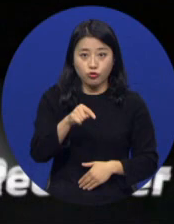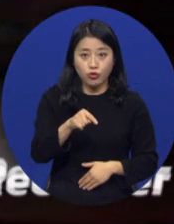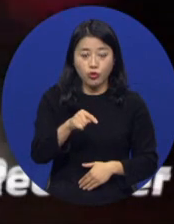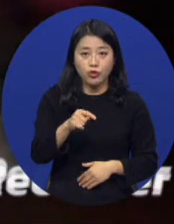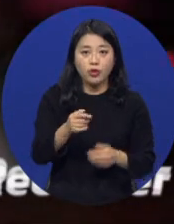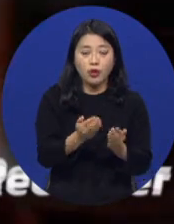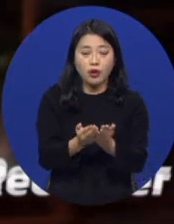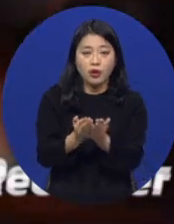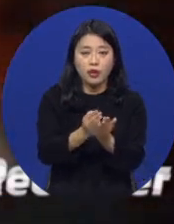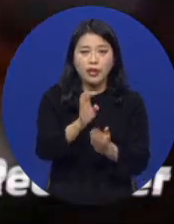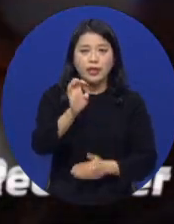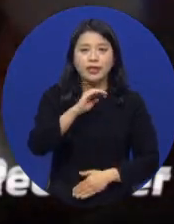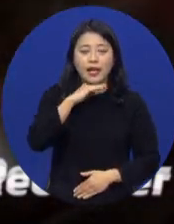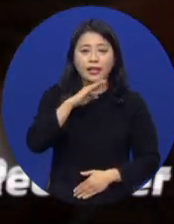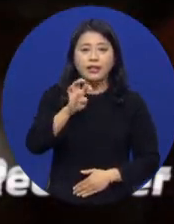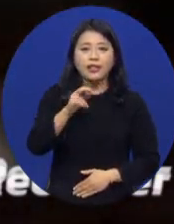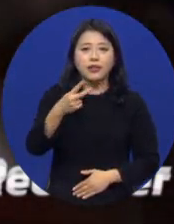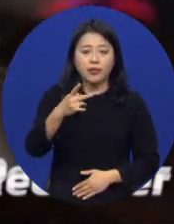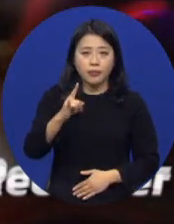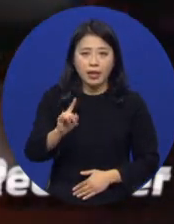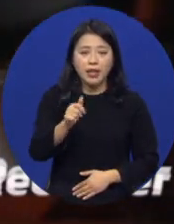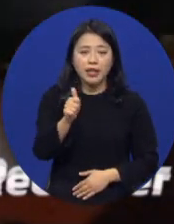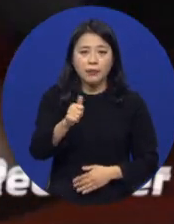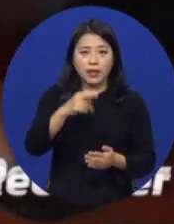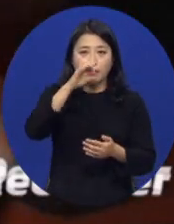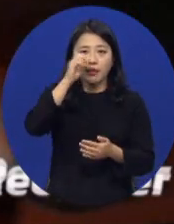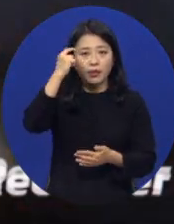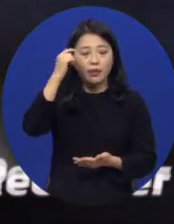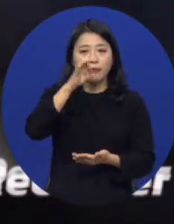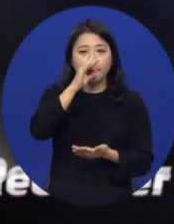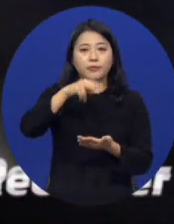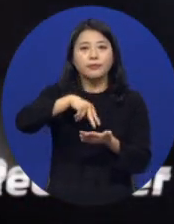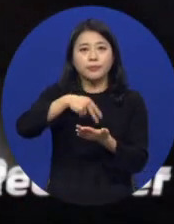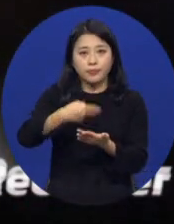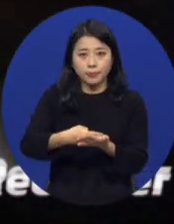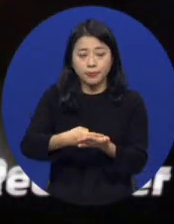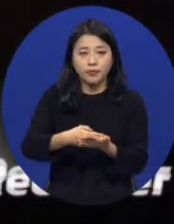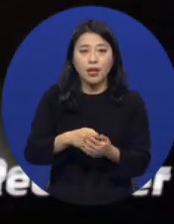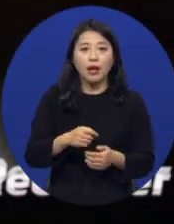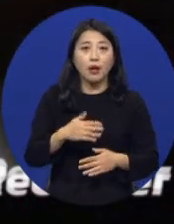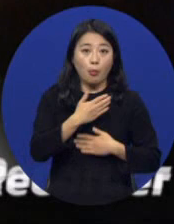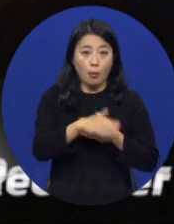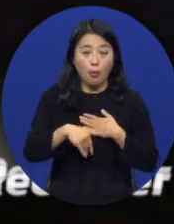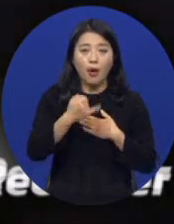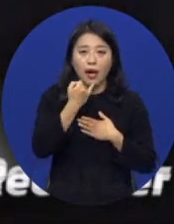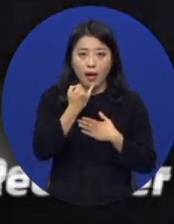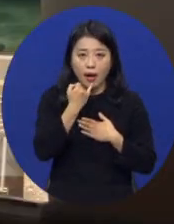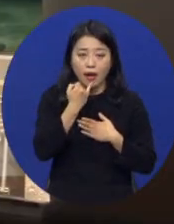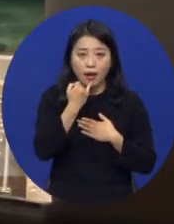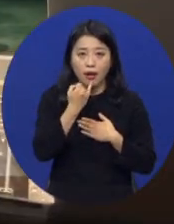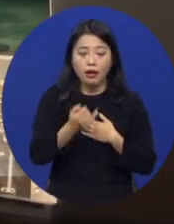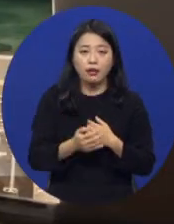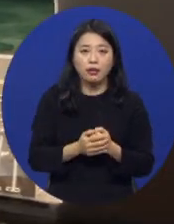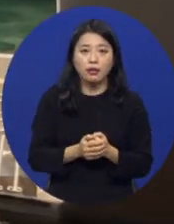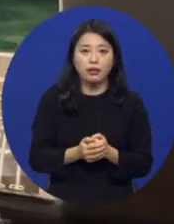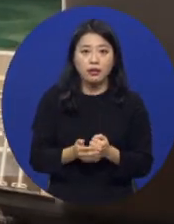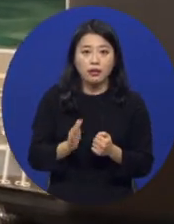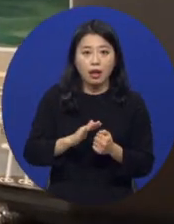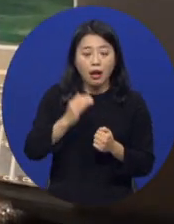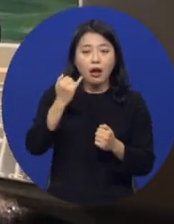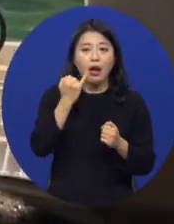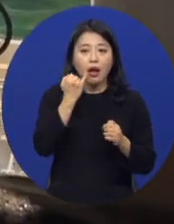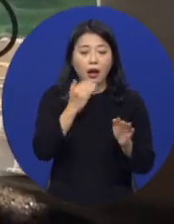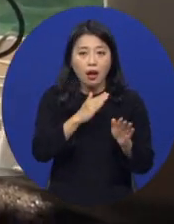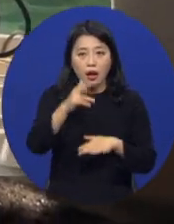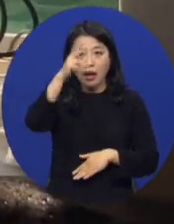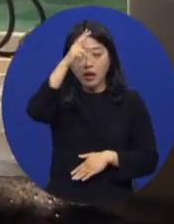선장이 쓰러져 헬기로 병원에 이송됐습니다 선장은 생명의 지장이 없는 것으로 전해졌으며 폐경은